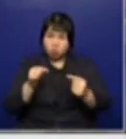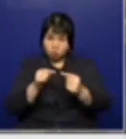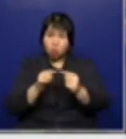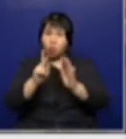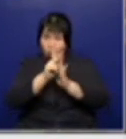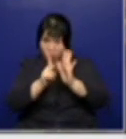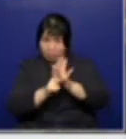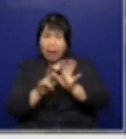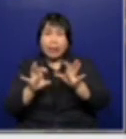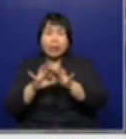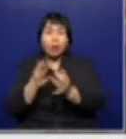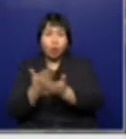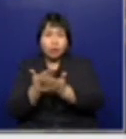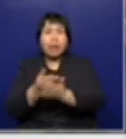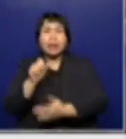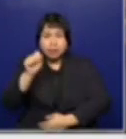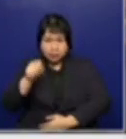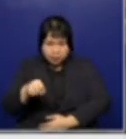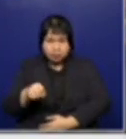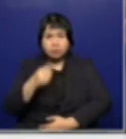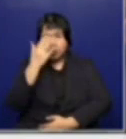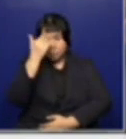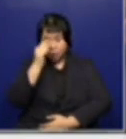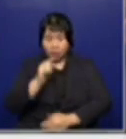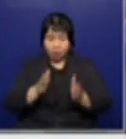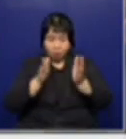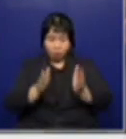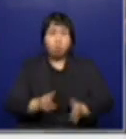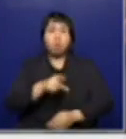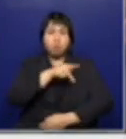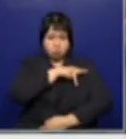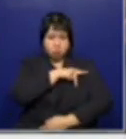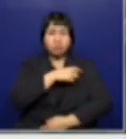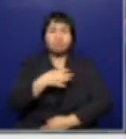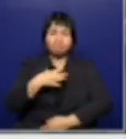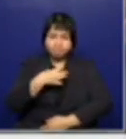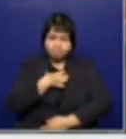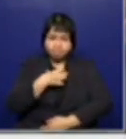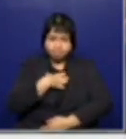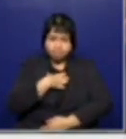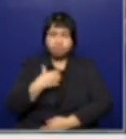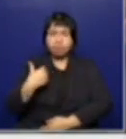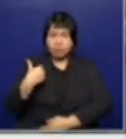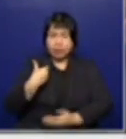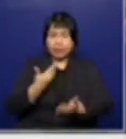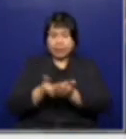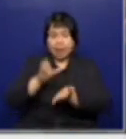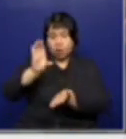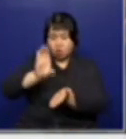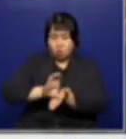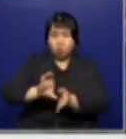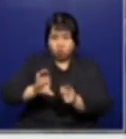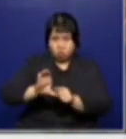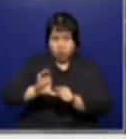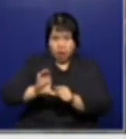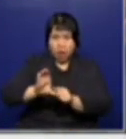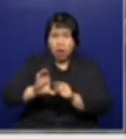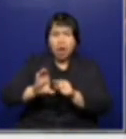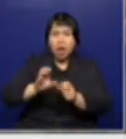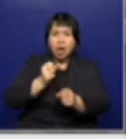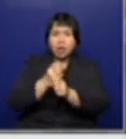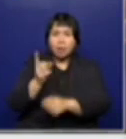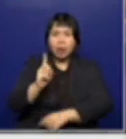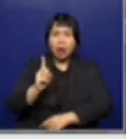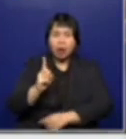มายการเงินเพราะชาวพุทธอยากจะให้มันมีกองทุนที่จะดูแล